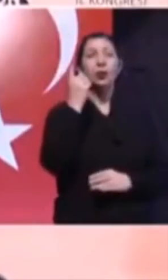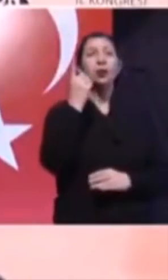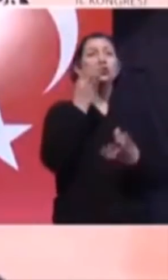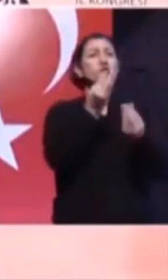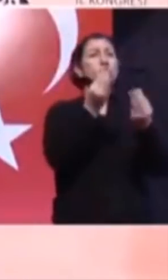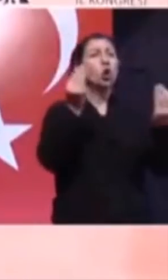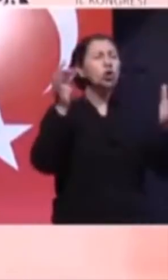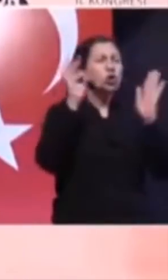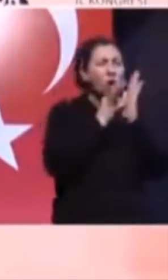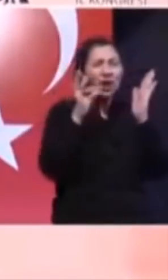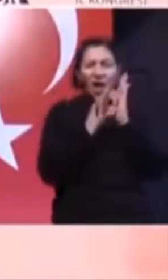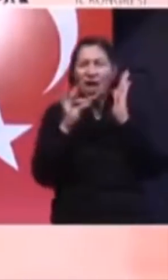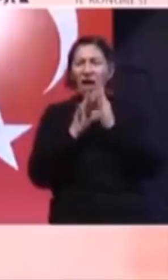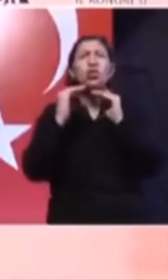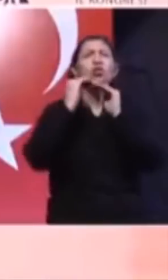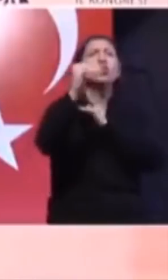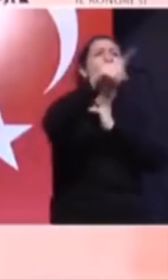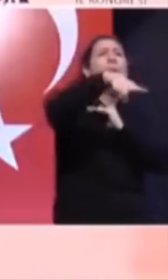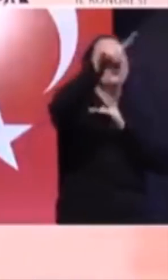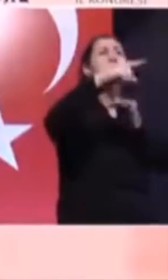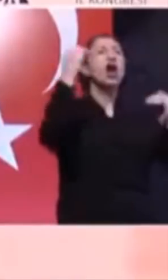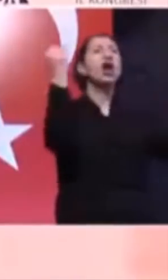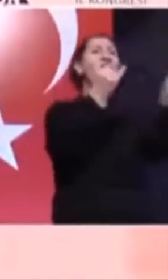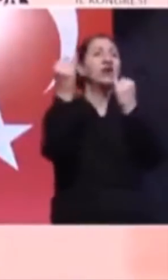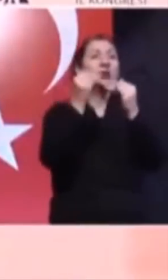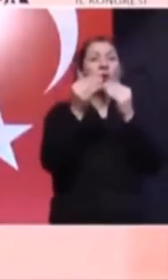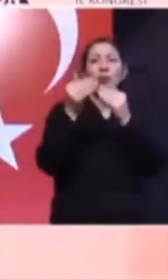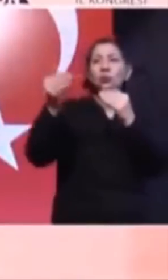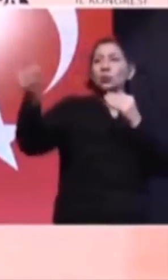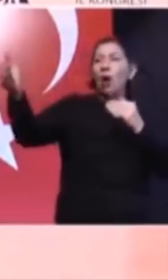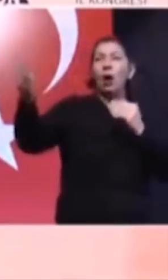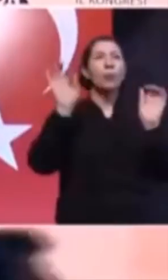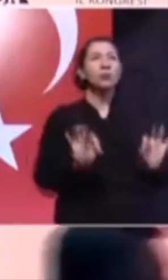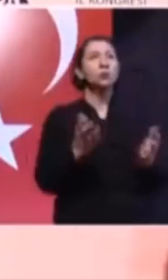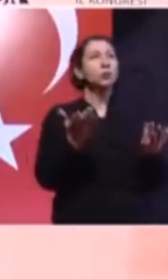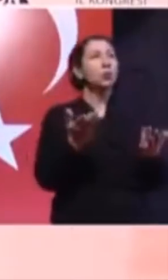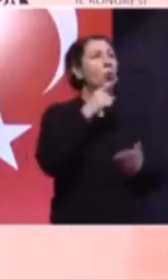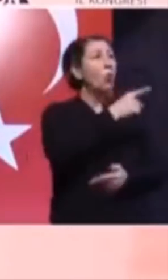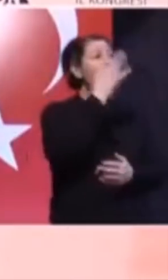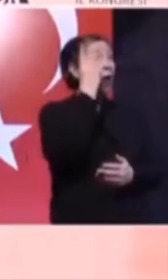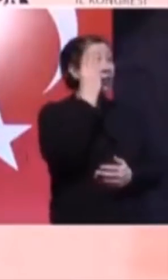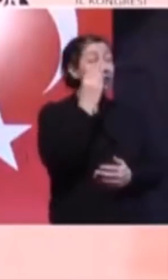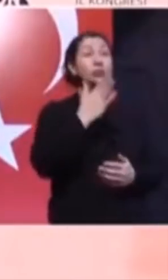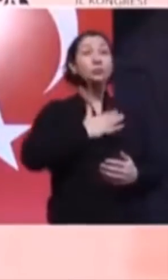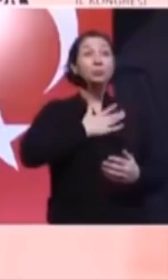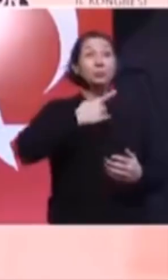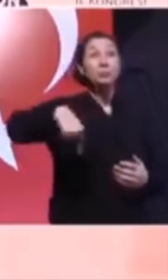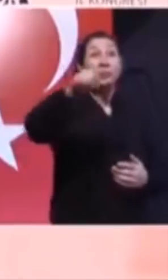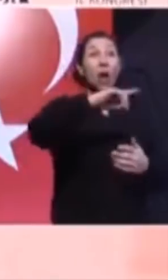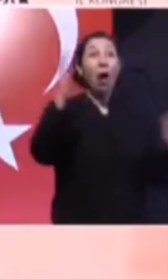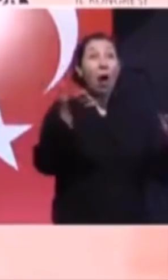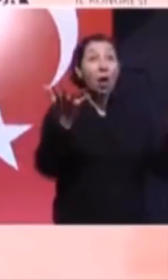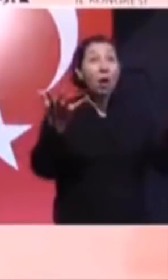birçok noktada toplumu kavgadan uzaklaştırmıştır. Bu anlayış bizi hala bir